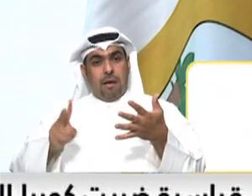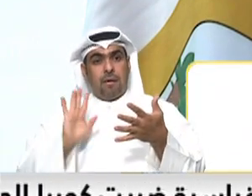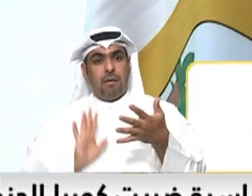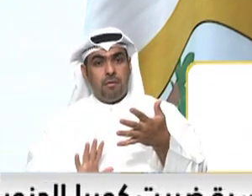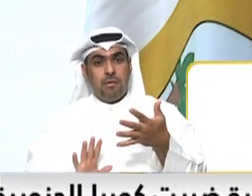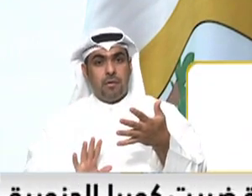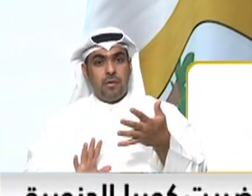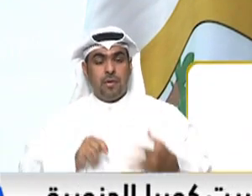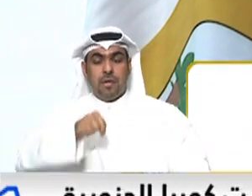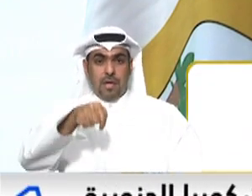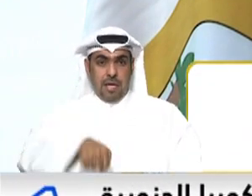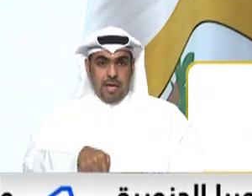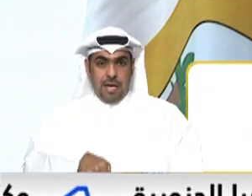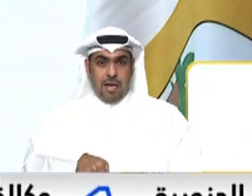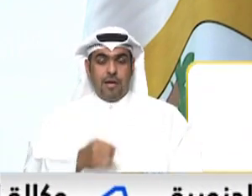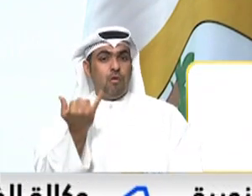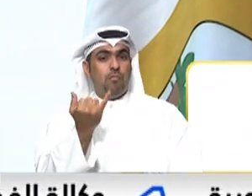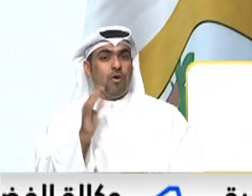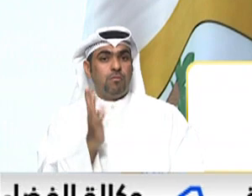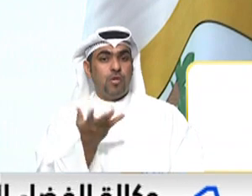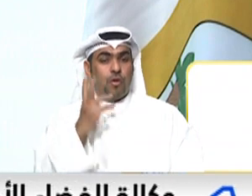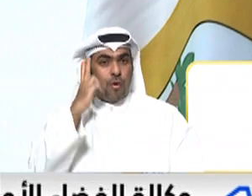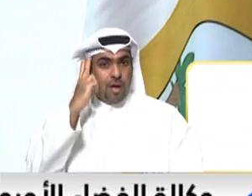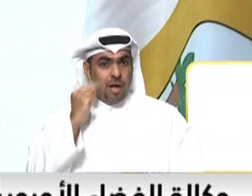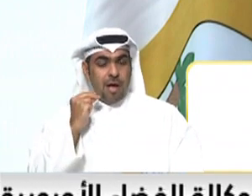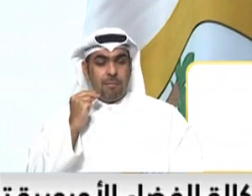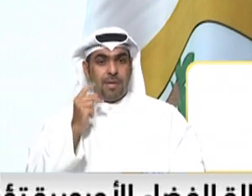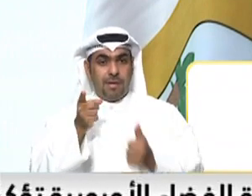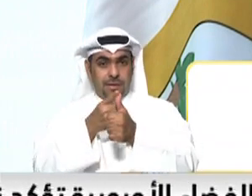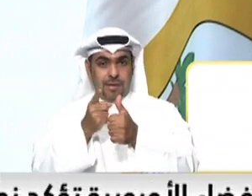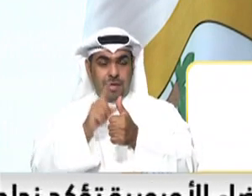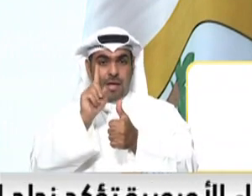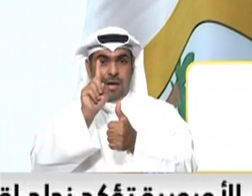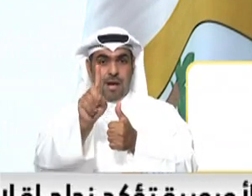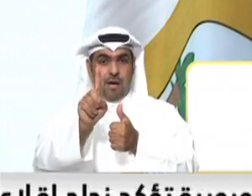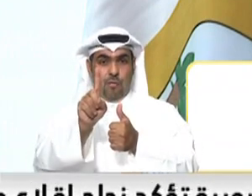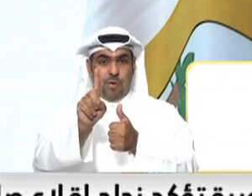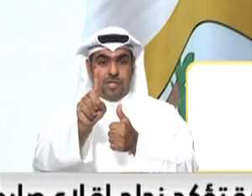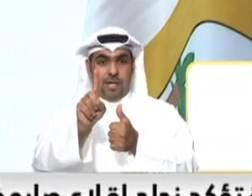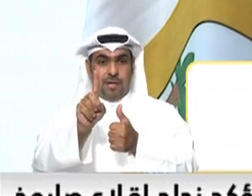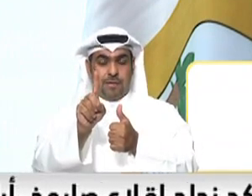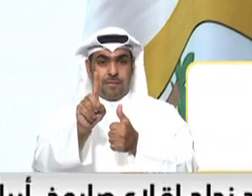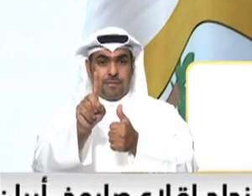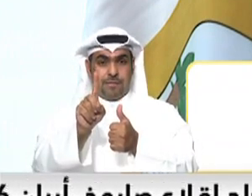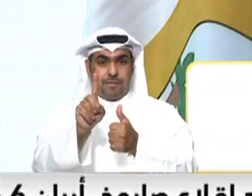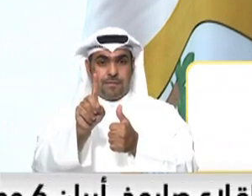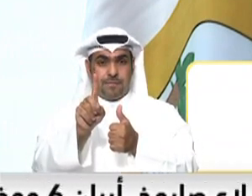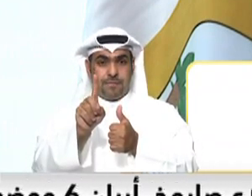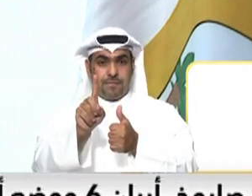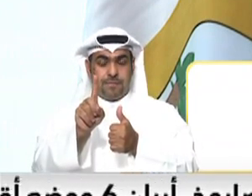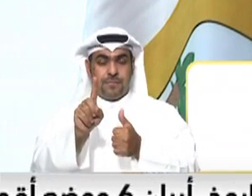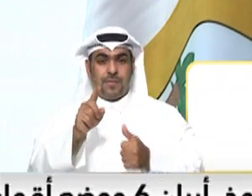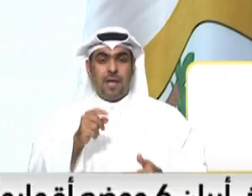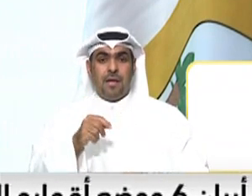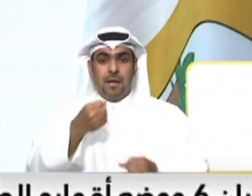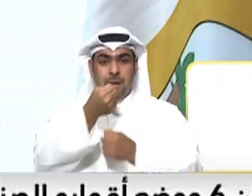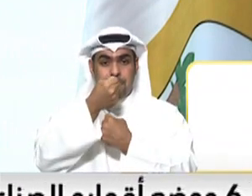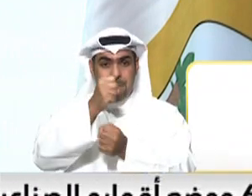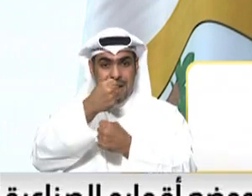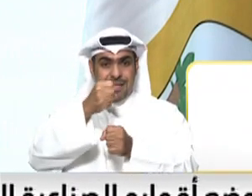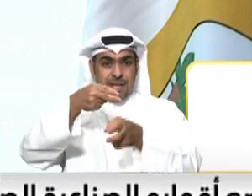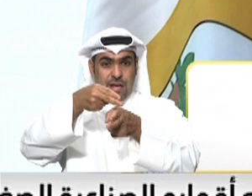بدراسة كاملة، بس من المواضيع المهمة اليوم كان مشروع المقدم لقطاع المشاريع في بلدية